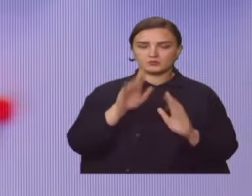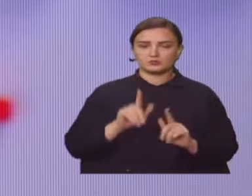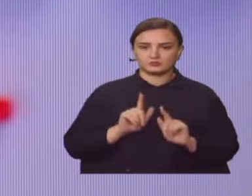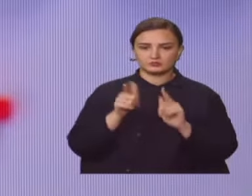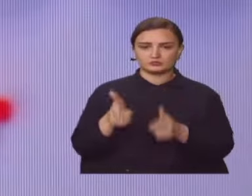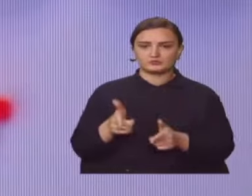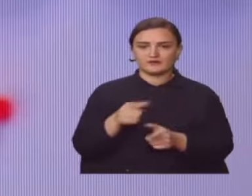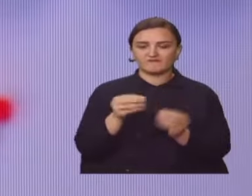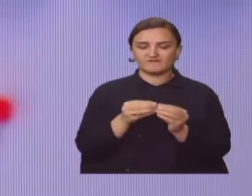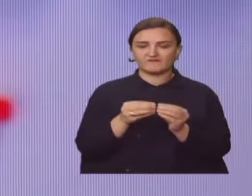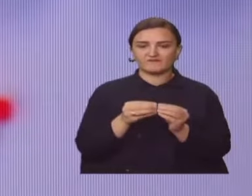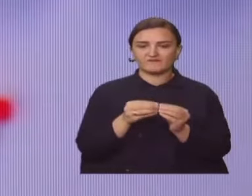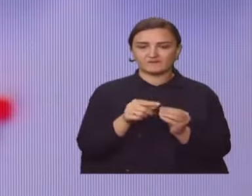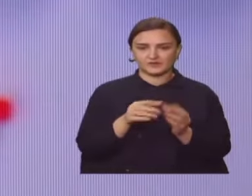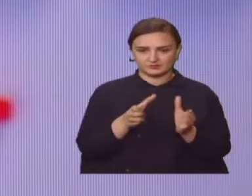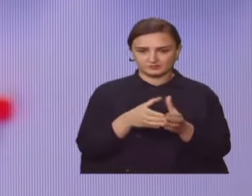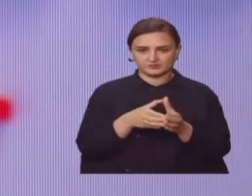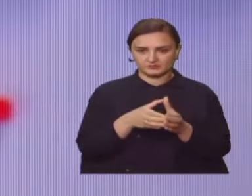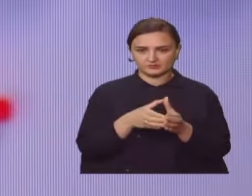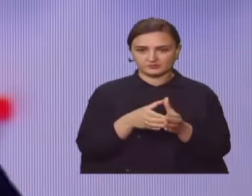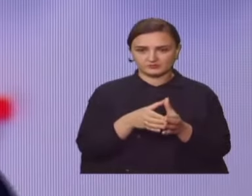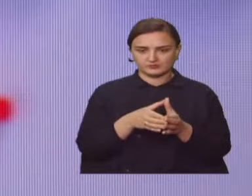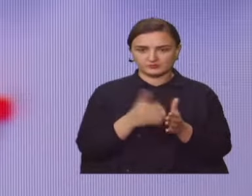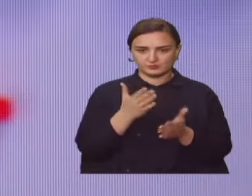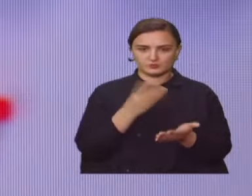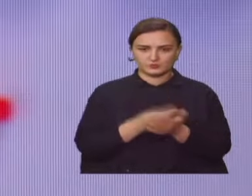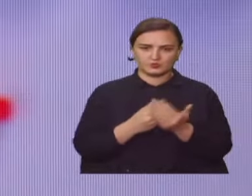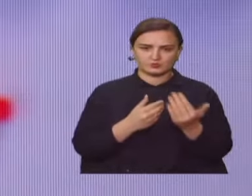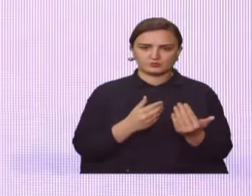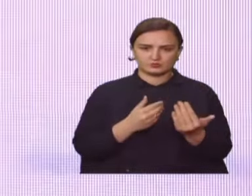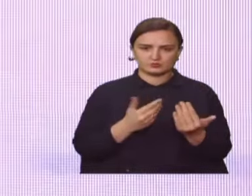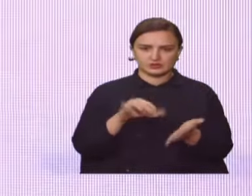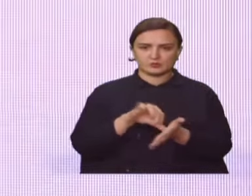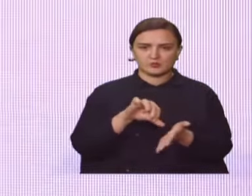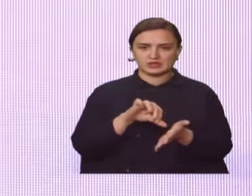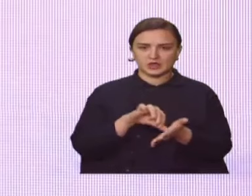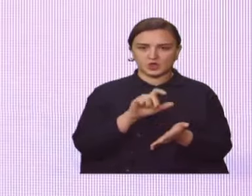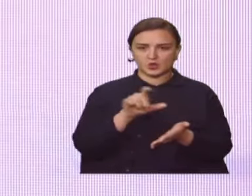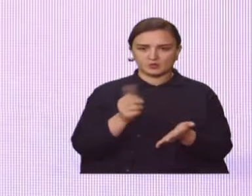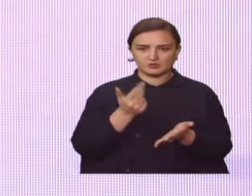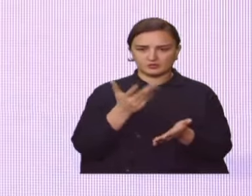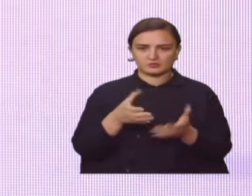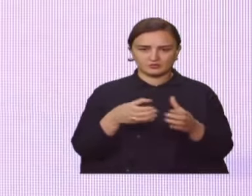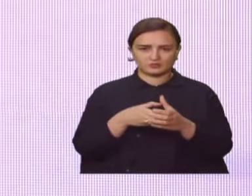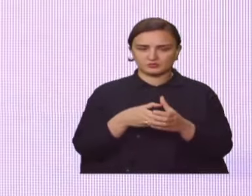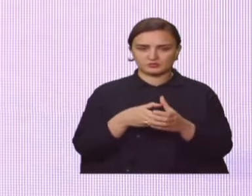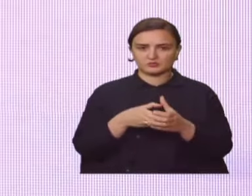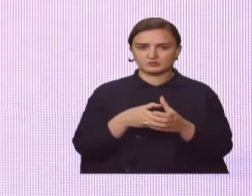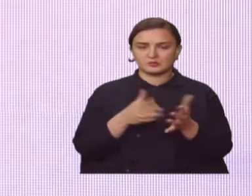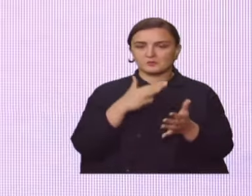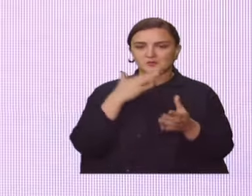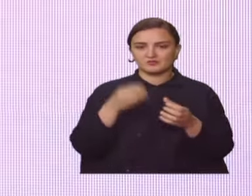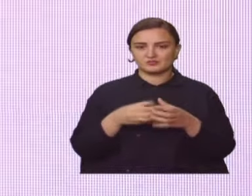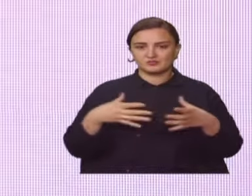იმ კონფიგურაციით, რომელიც შეიძლება იყოს, რომ თქვენ ხავდეს რაღაც ესეთი წარმომადგენლობა, არც თუ ისე ვთქვათ